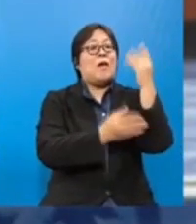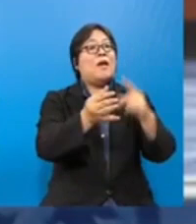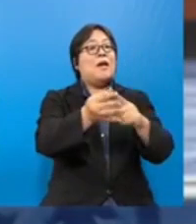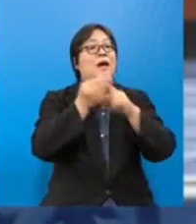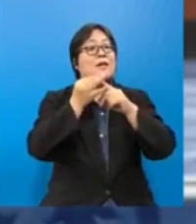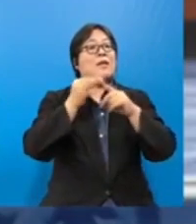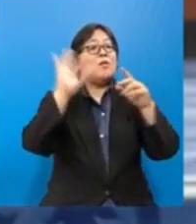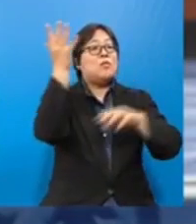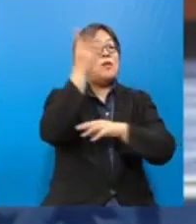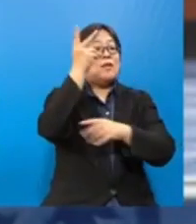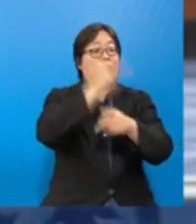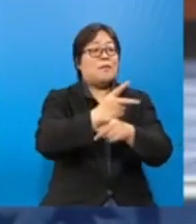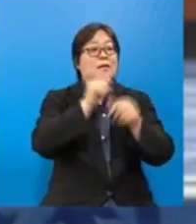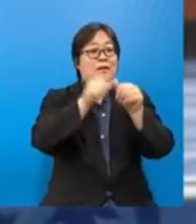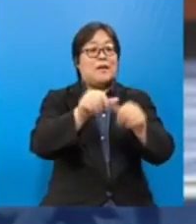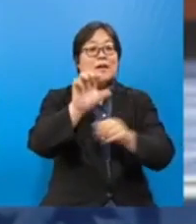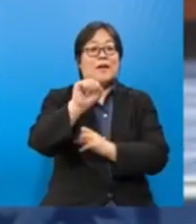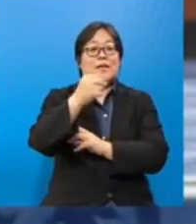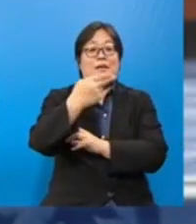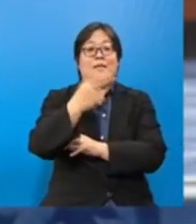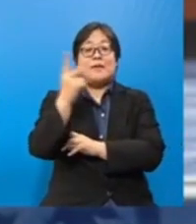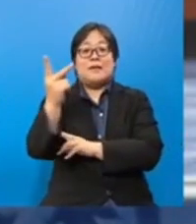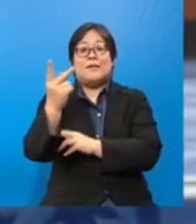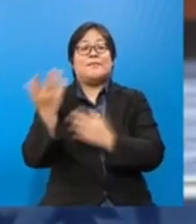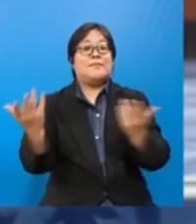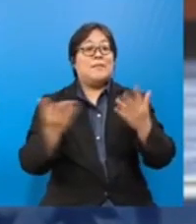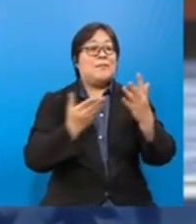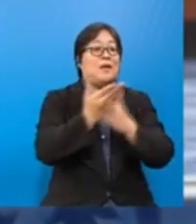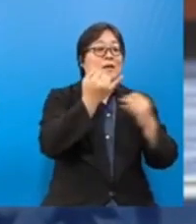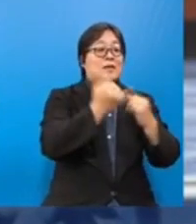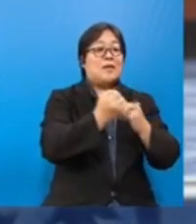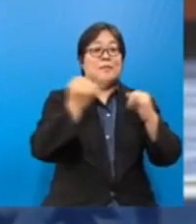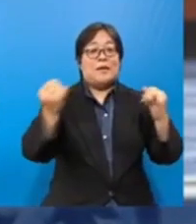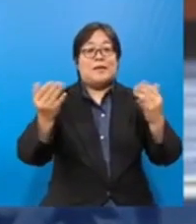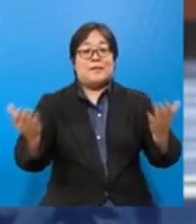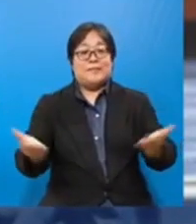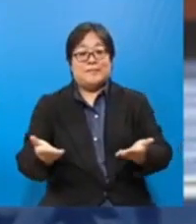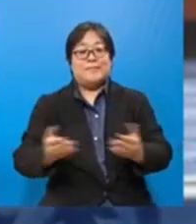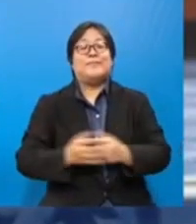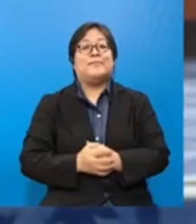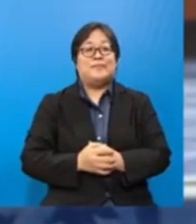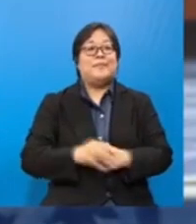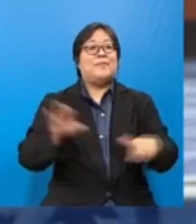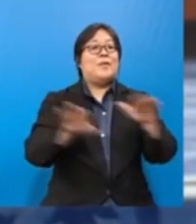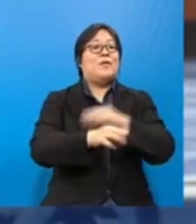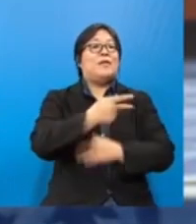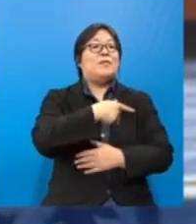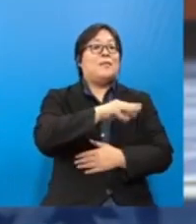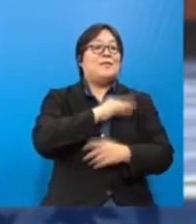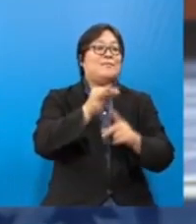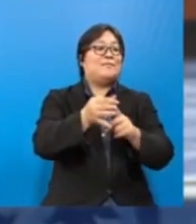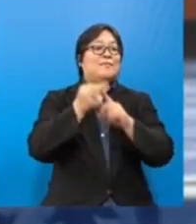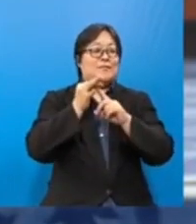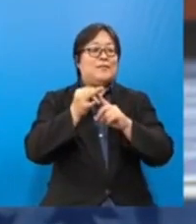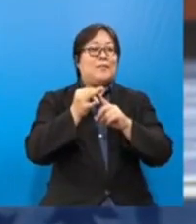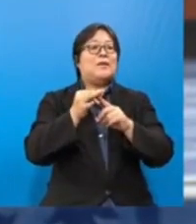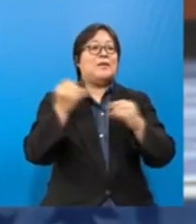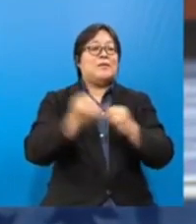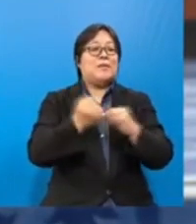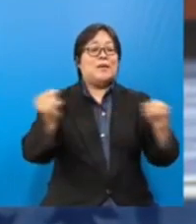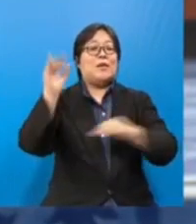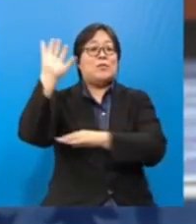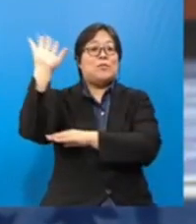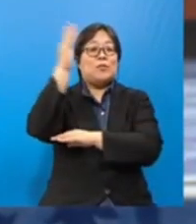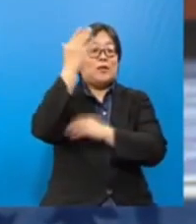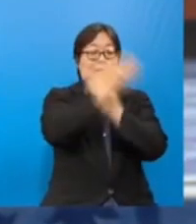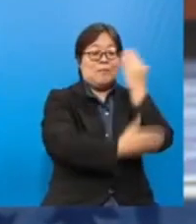kawasan hutan Simpang kekal atau SSG melalui jabatan-jabatan yang ada di Hai Kementerian ini khususnya jabatan perhutanan